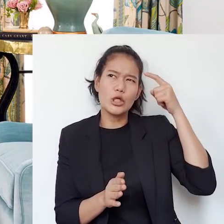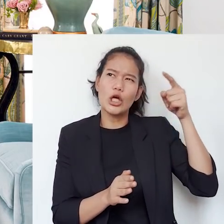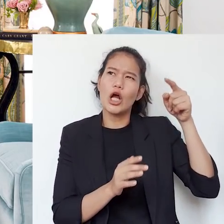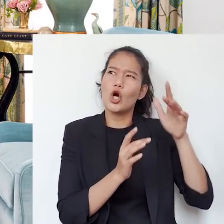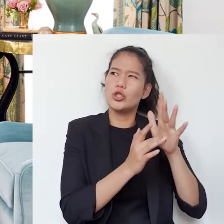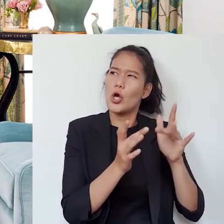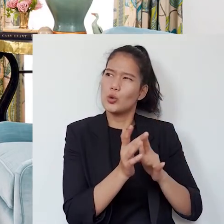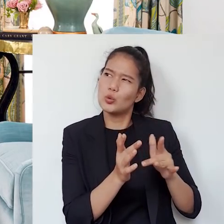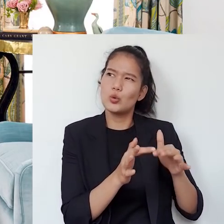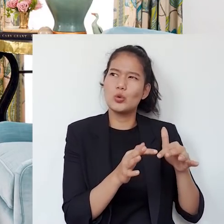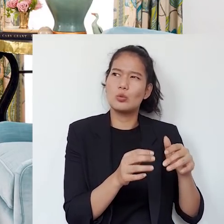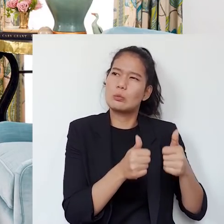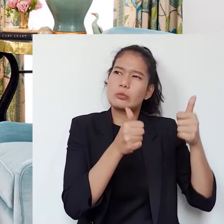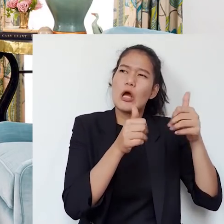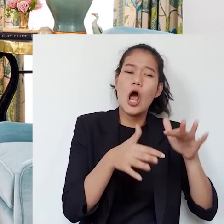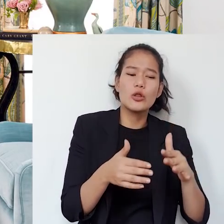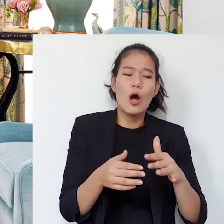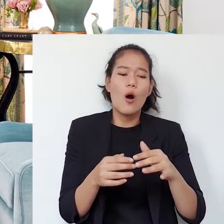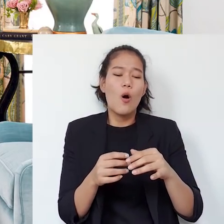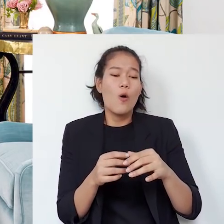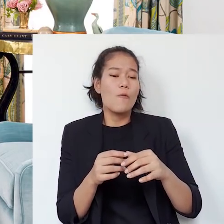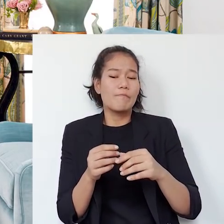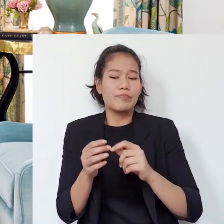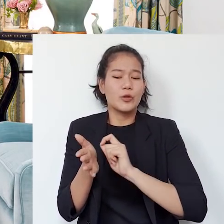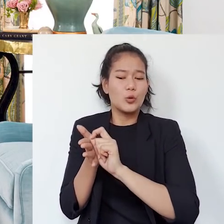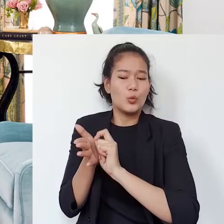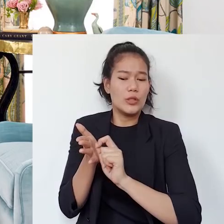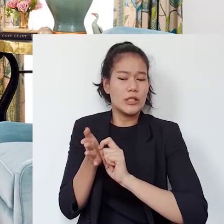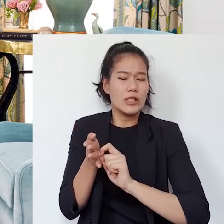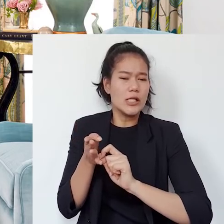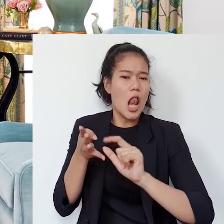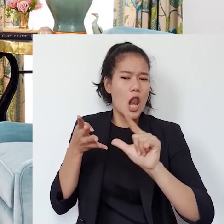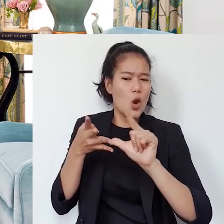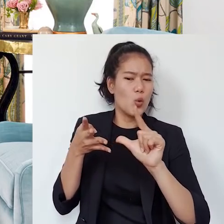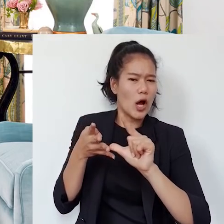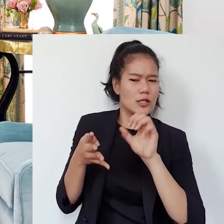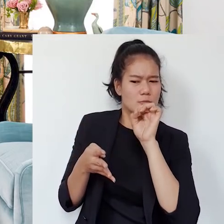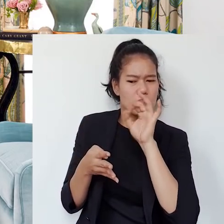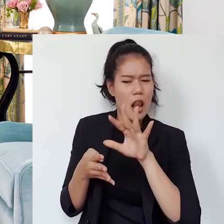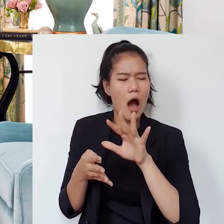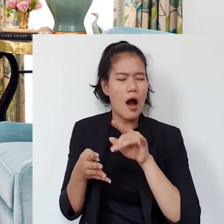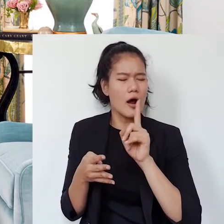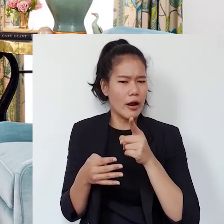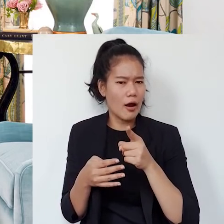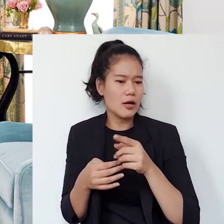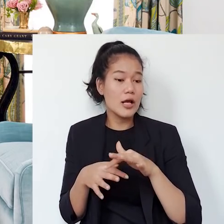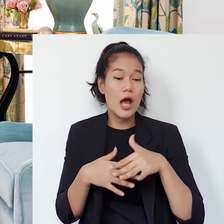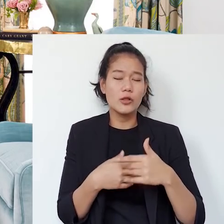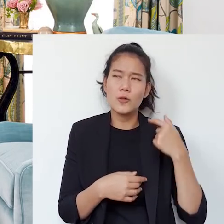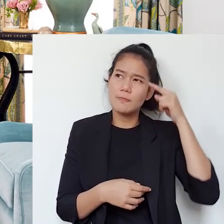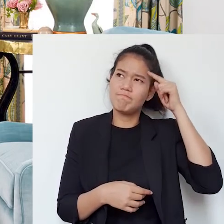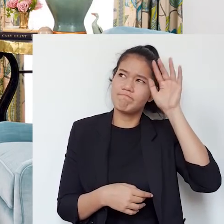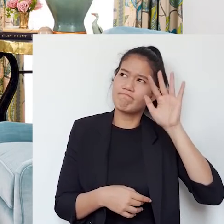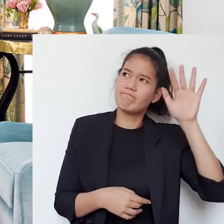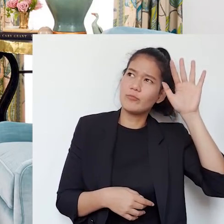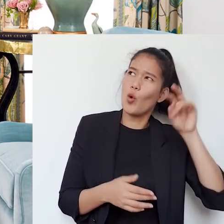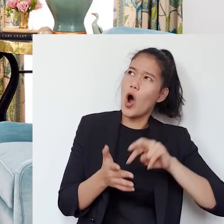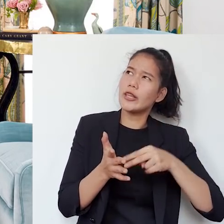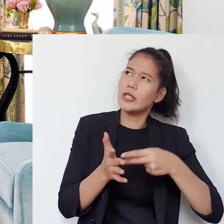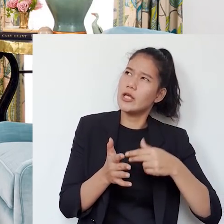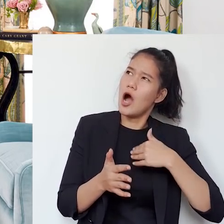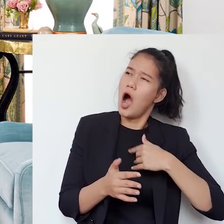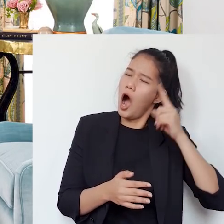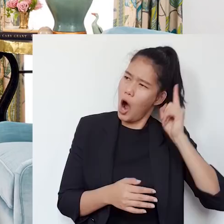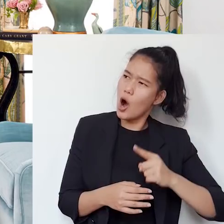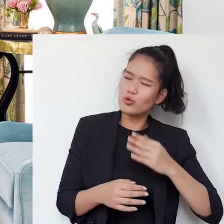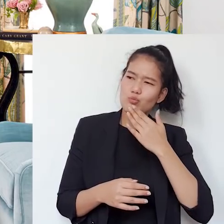hanya oleh penulis Lukas mengatakan bahwa memang harus sespektakuler itu. Lalu kita juga punya gambaran bahwa kita harus punya